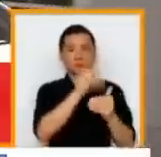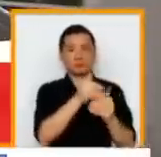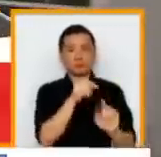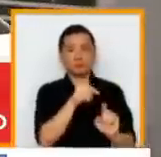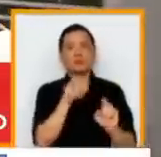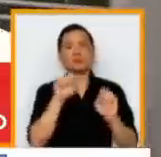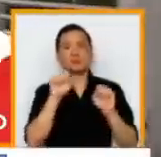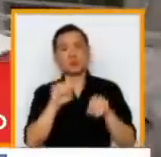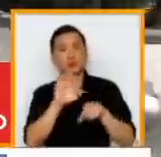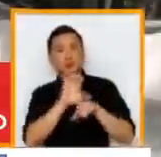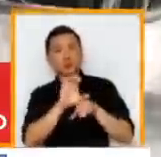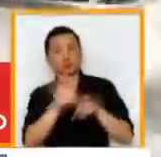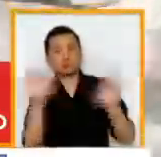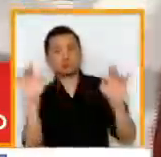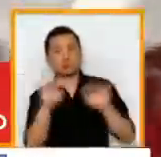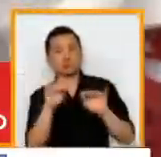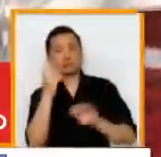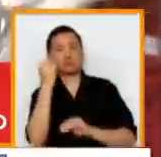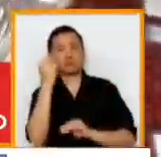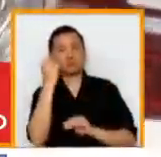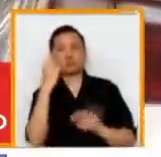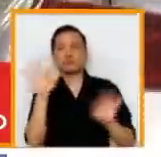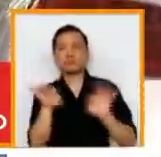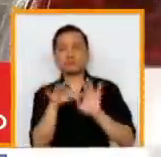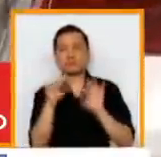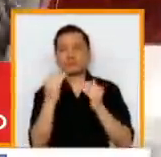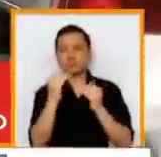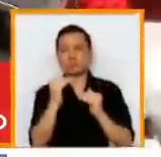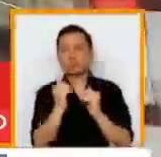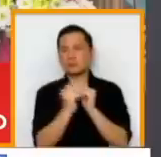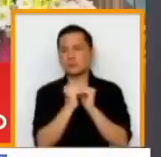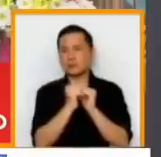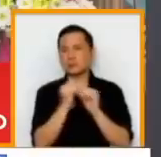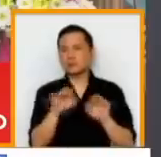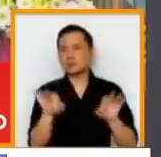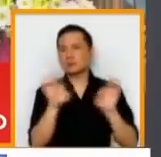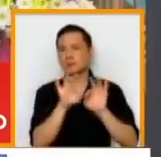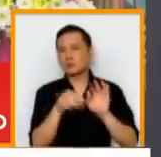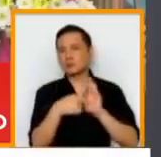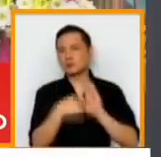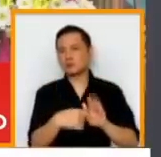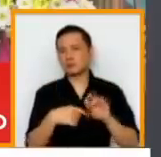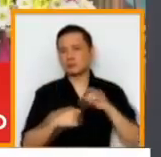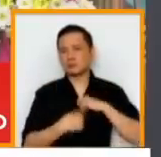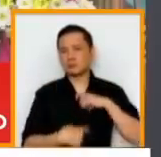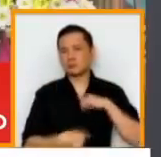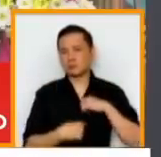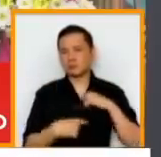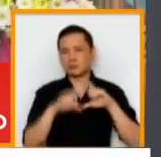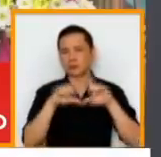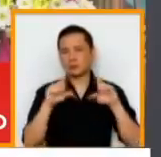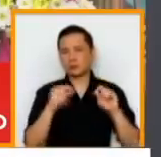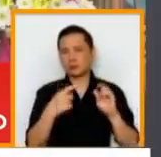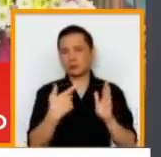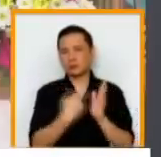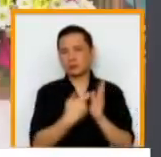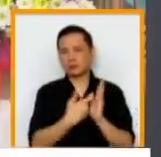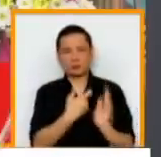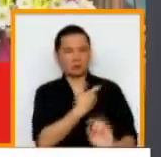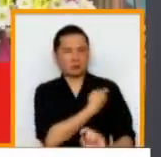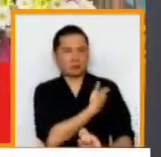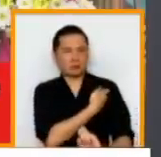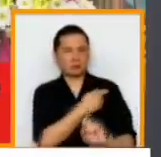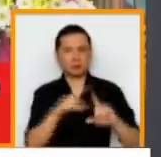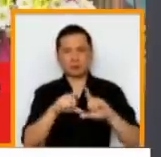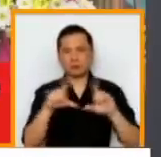sa limitadong kapasidad at dapat magpakita ng vaccination card. The shrine is still open, the seminary is still open. Of course, we maintain